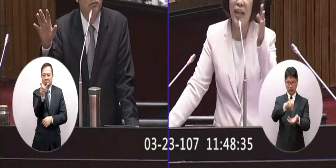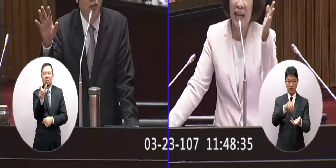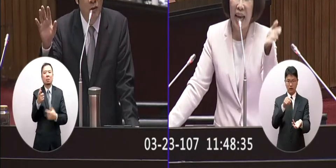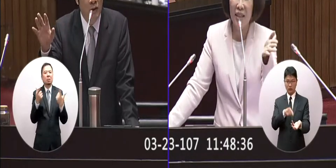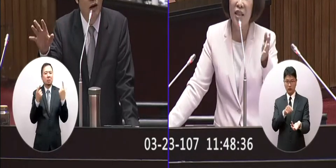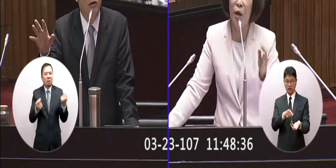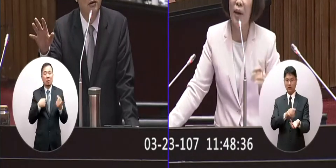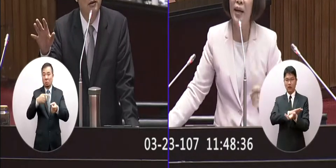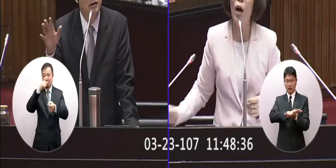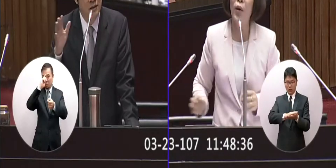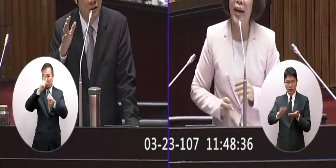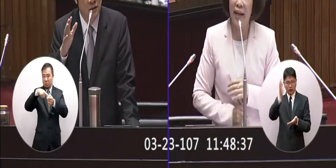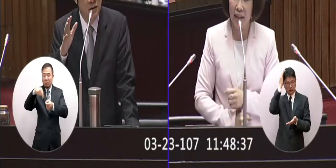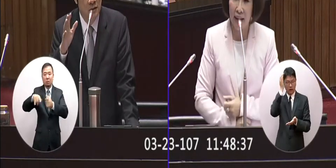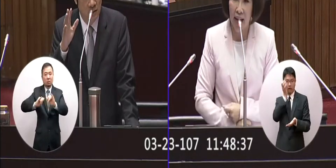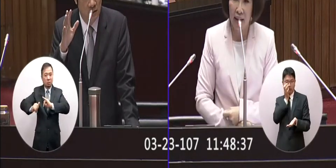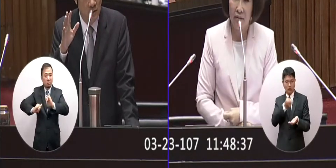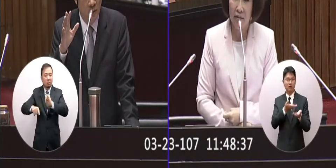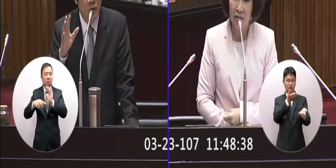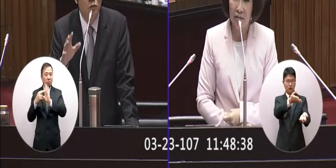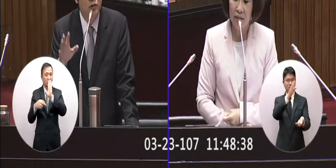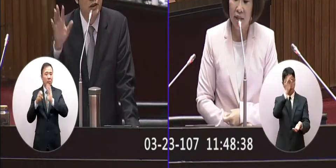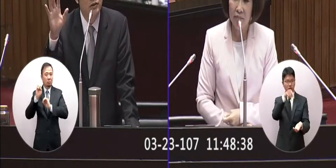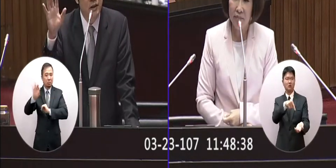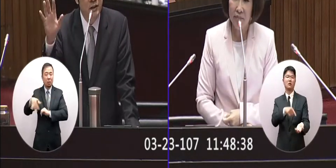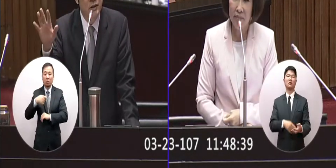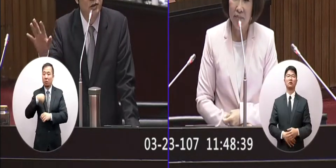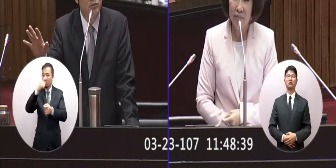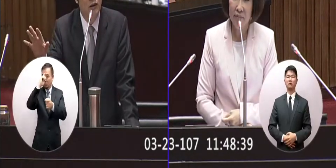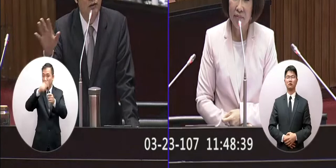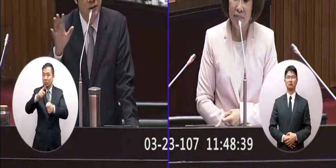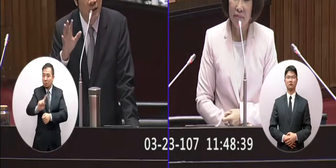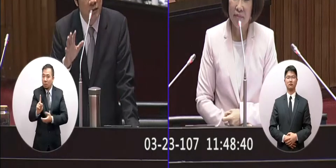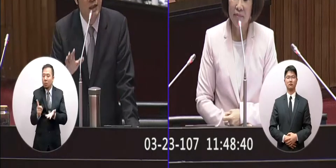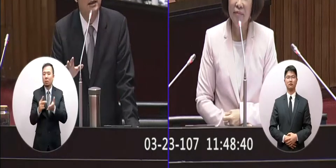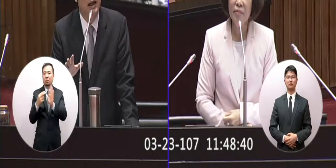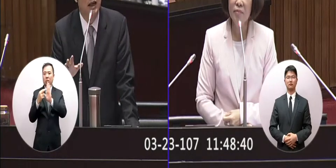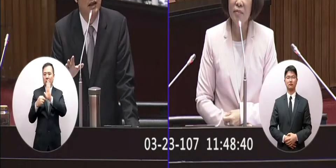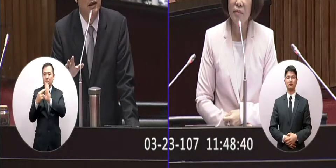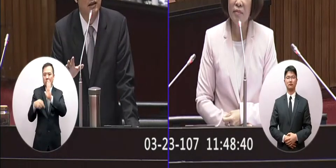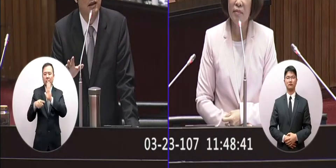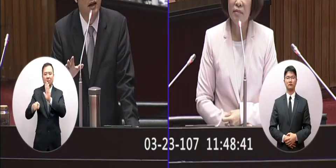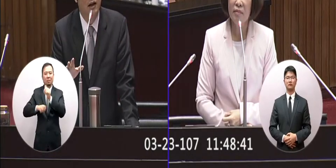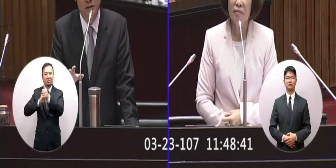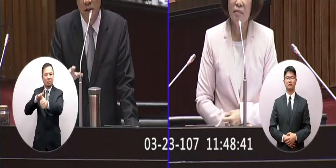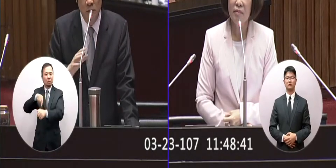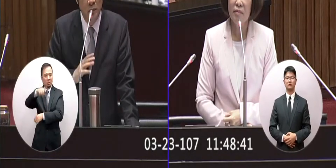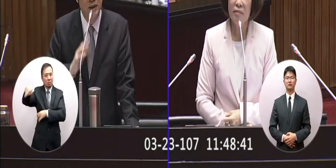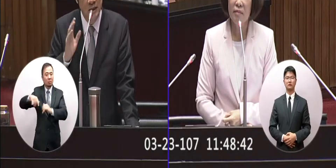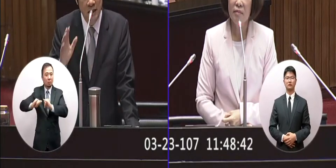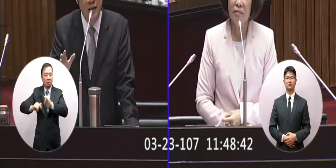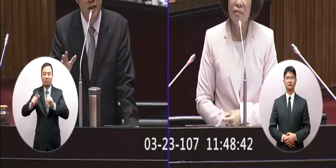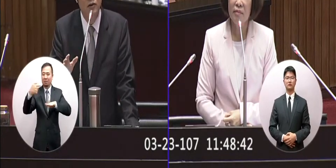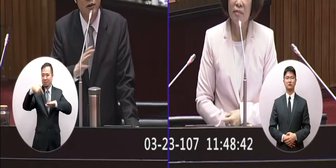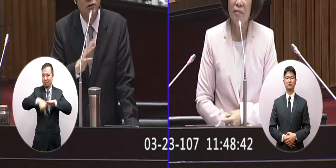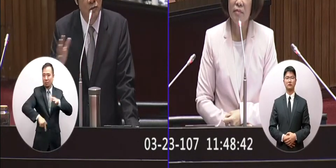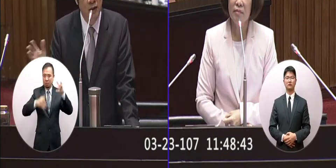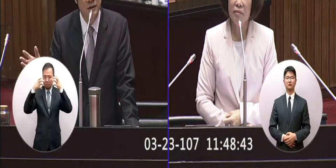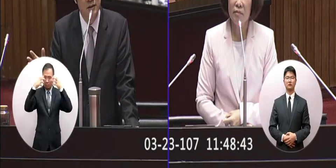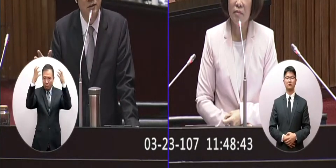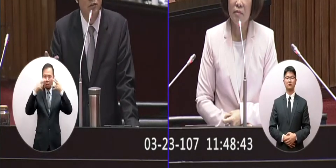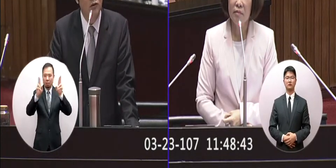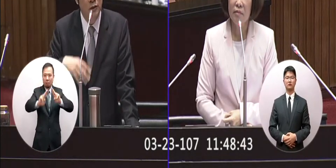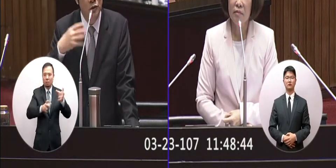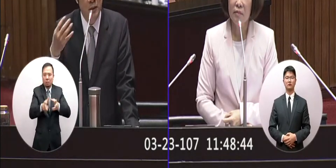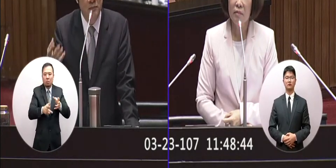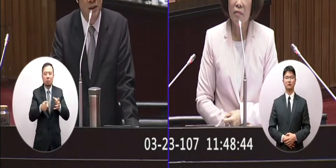你所谓的干净的煤拿过来给您看。 我的目的都是要跟社会报告，深澳电厂啊，政府会极力的用各种